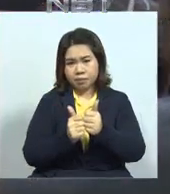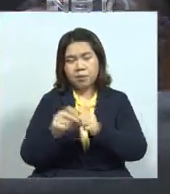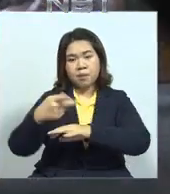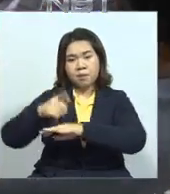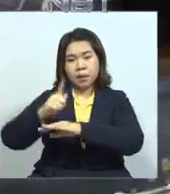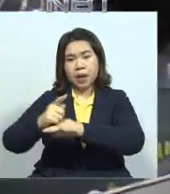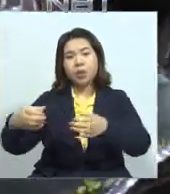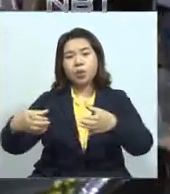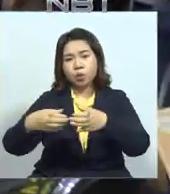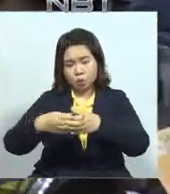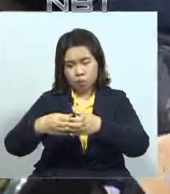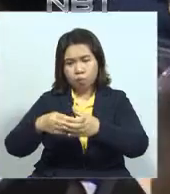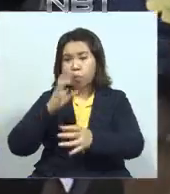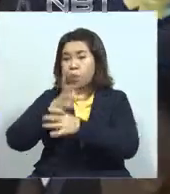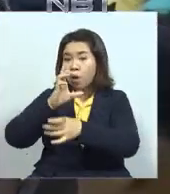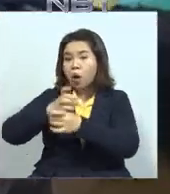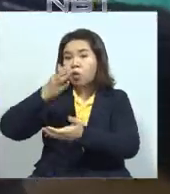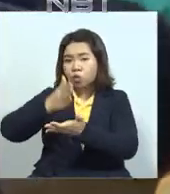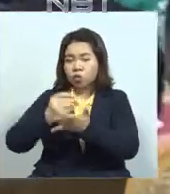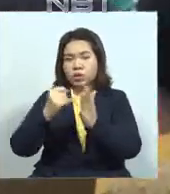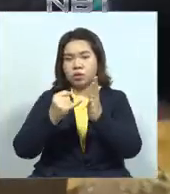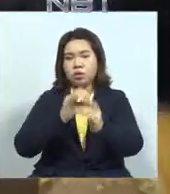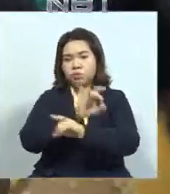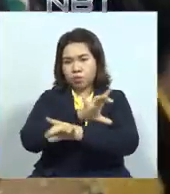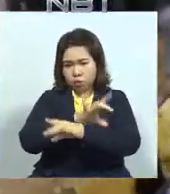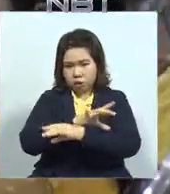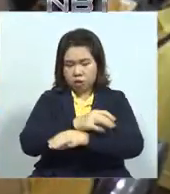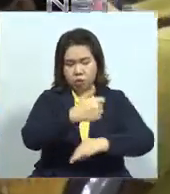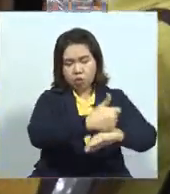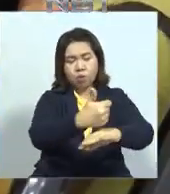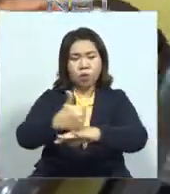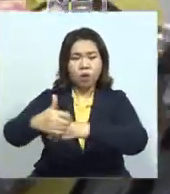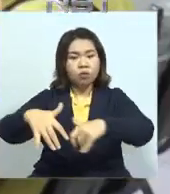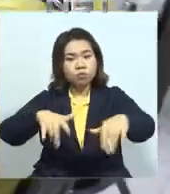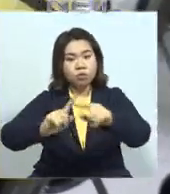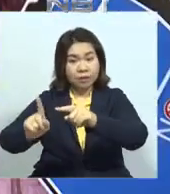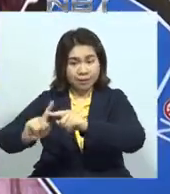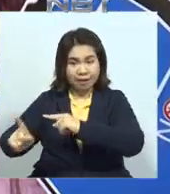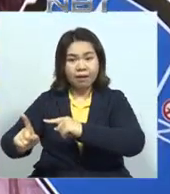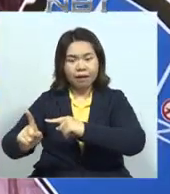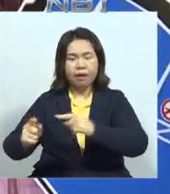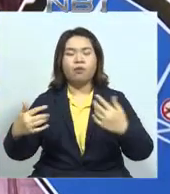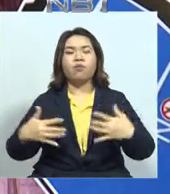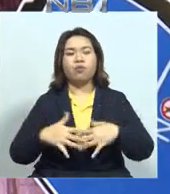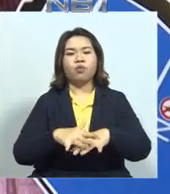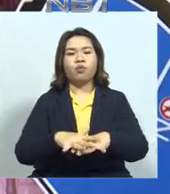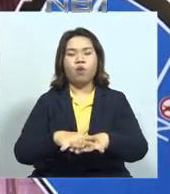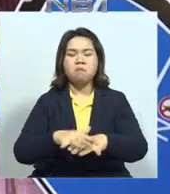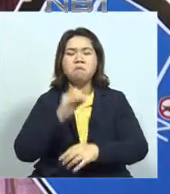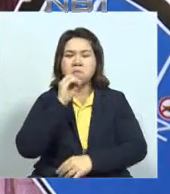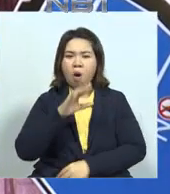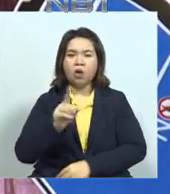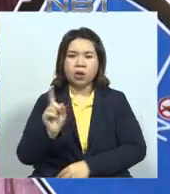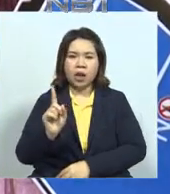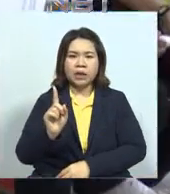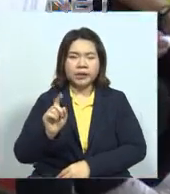ประธานเครือข่ายประชาคมงดเหล้าจังหวัดเพชรบุรีหัวหน้าส่วนราชการและประชาชนนะคะก็ร่วมกันประกาศเจตนาร